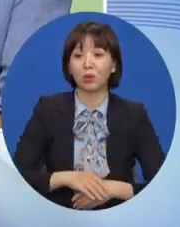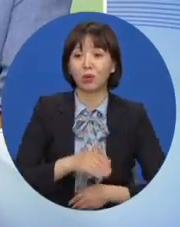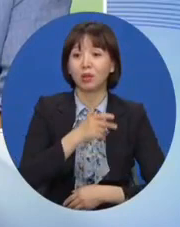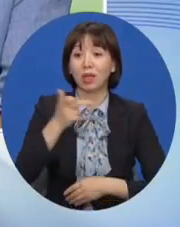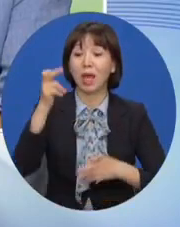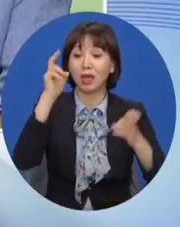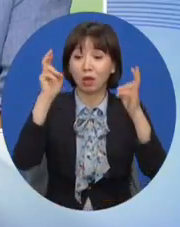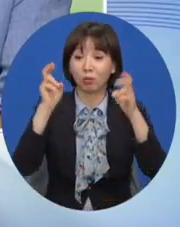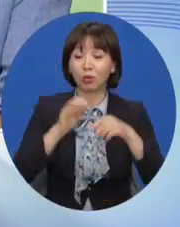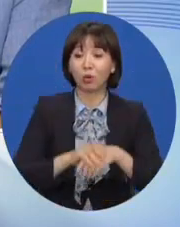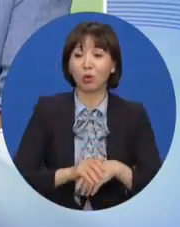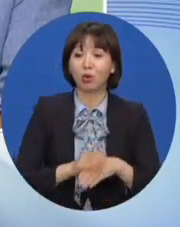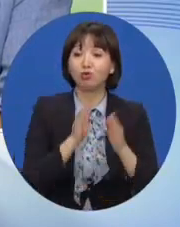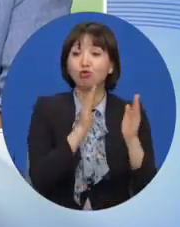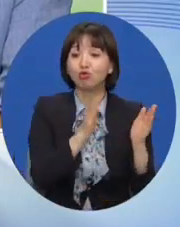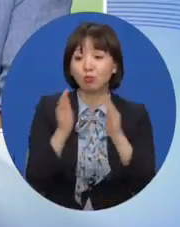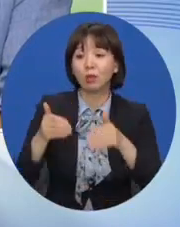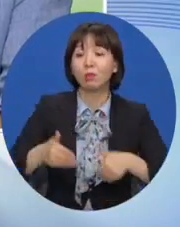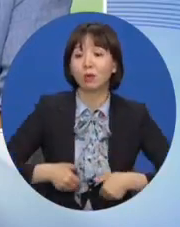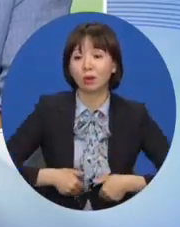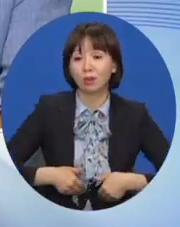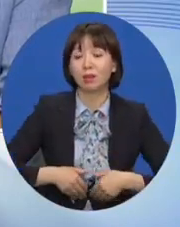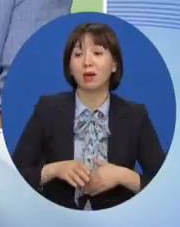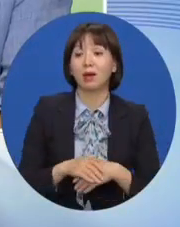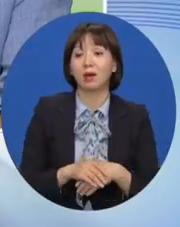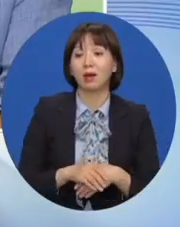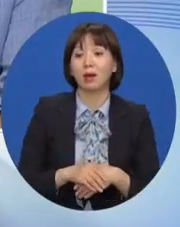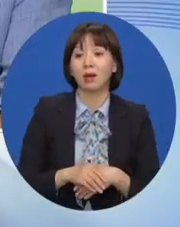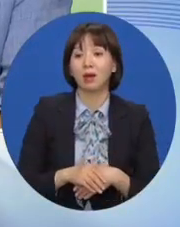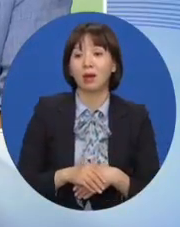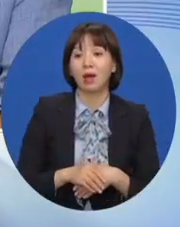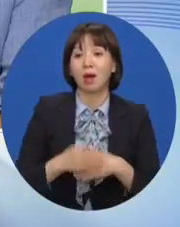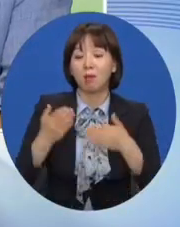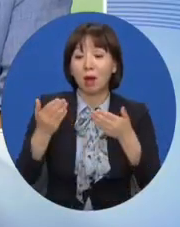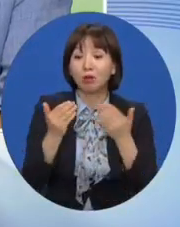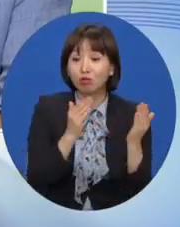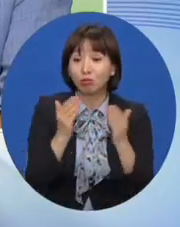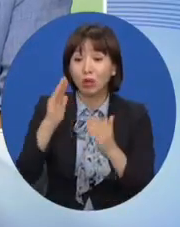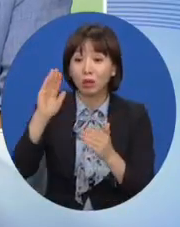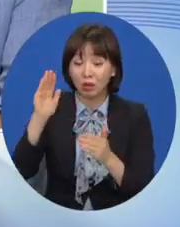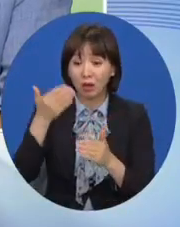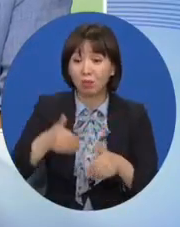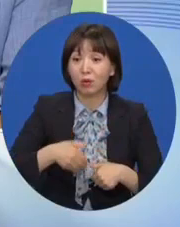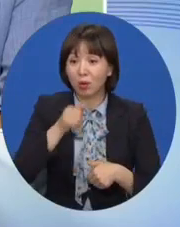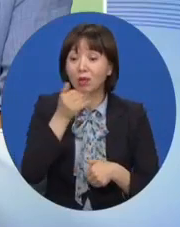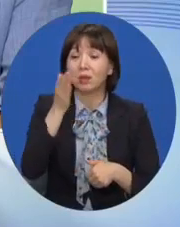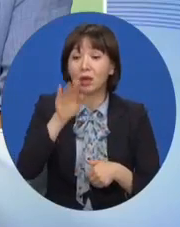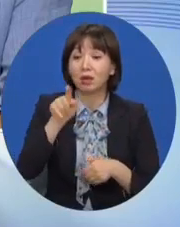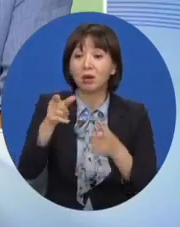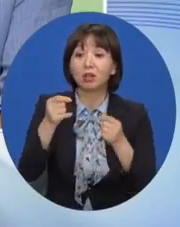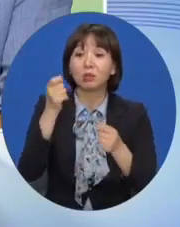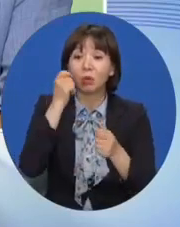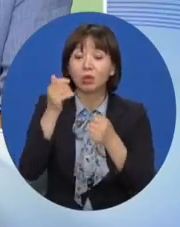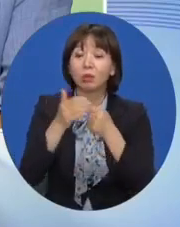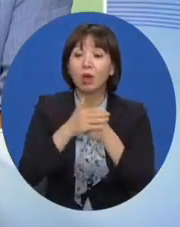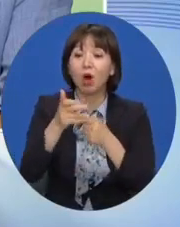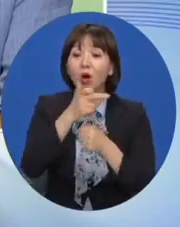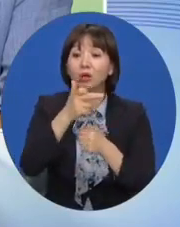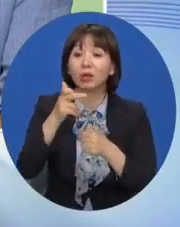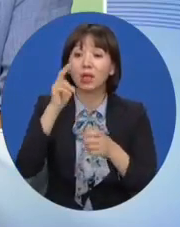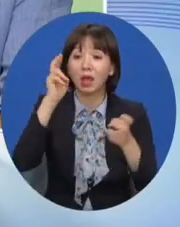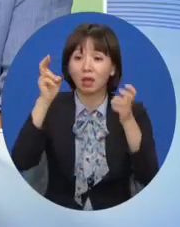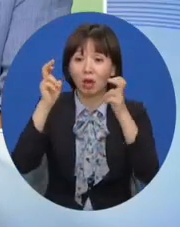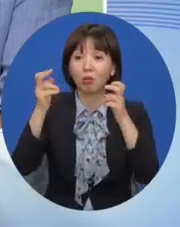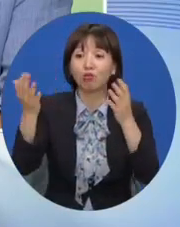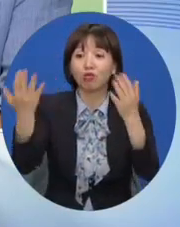대기업도 준비가 돼 있어야 합니다. 받을 준비가 돼 있어야 되는데 그렇지 못하기 때문에 어떤 대기업을 유치한다는